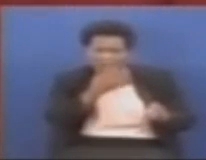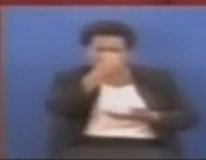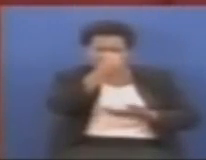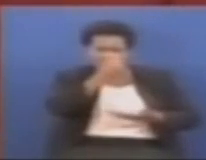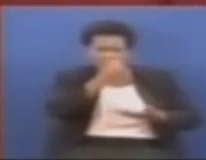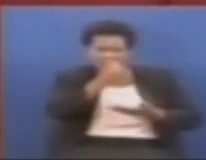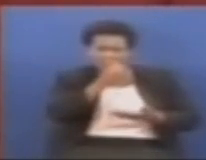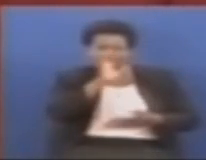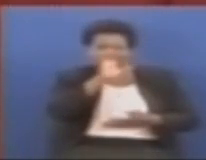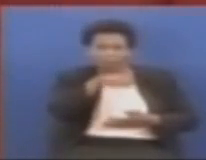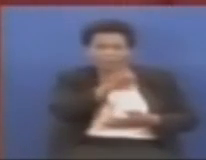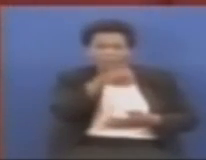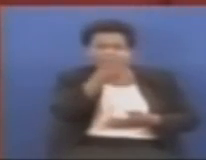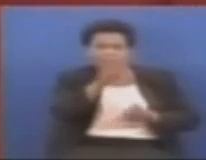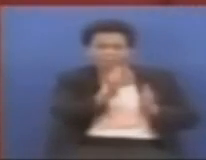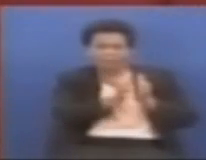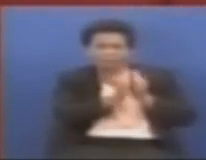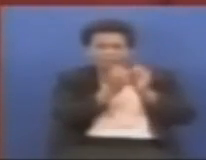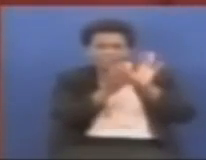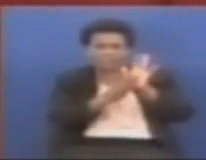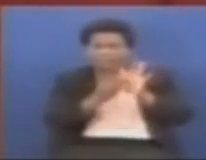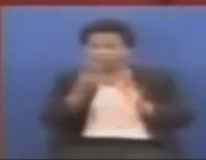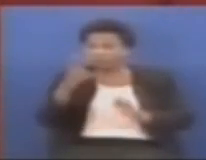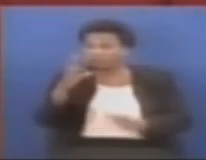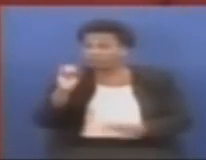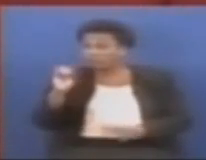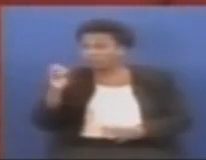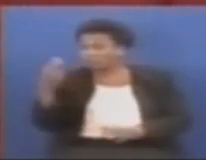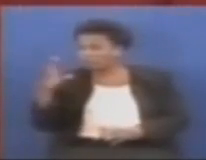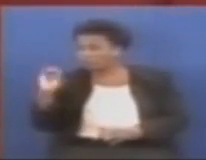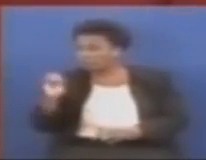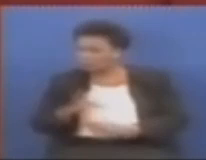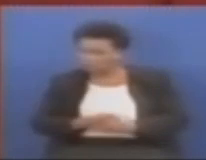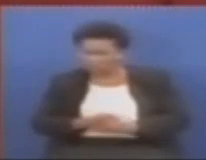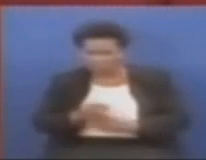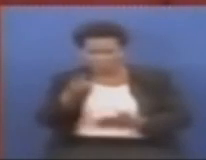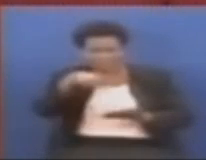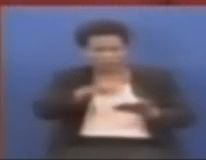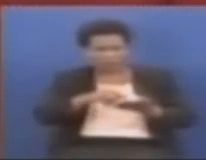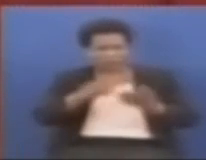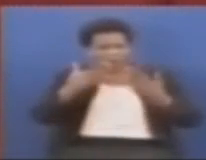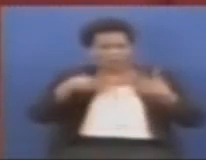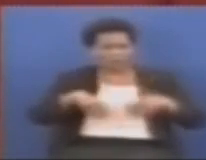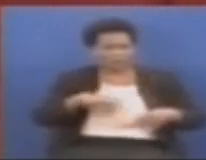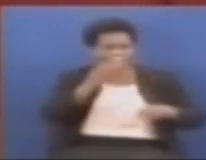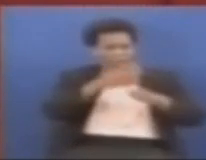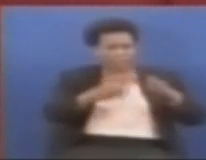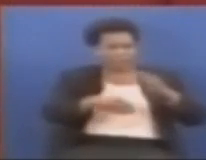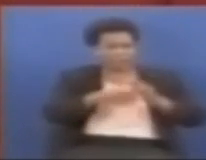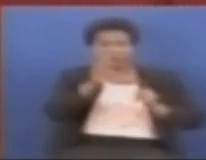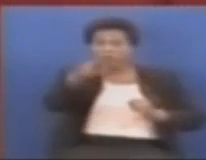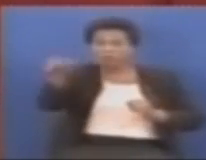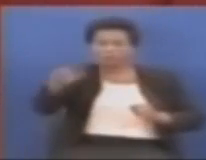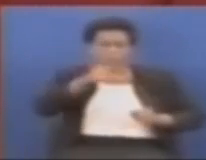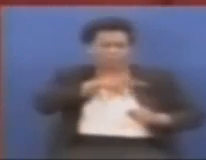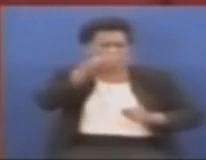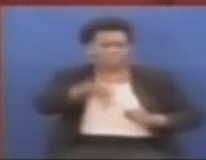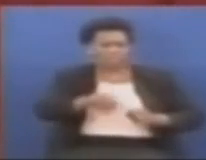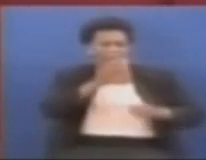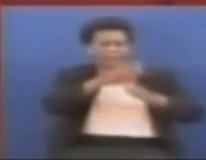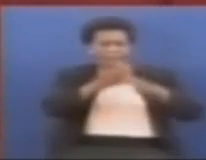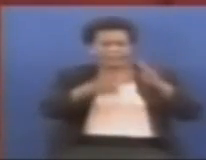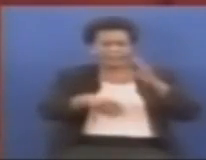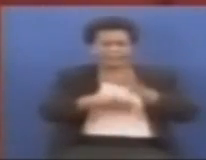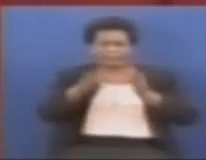2019-20 kwa ajili ya maboma ambayo yako mengi sana sehemu mbalimbali ambayo wananchi wamejitolea nguvu